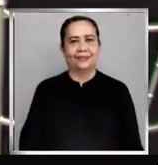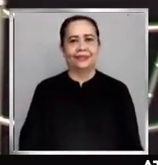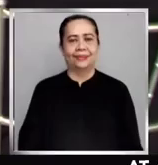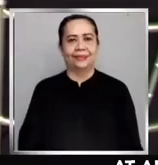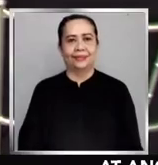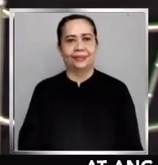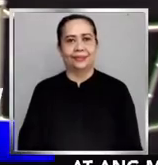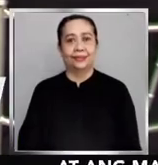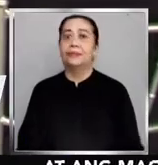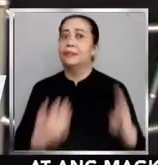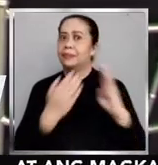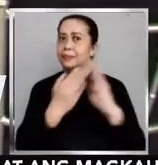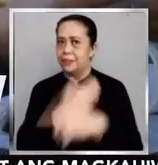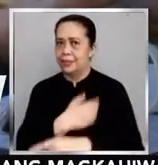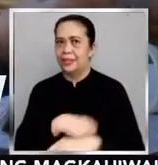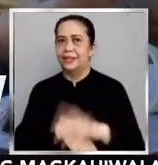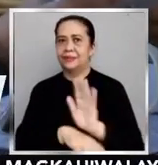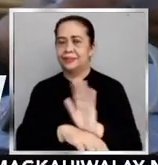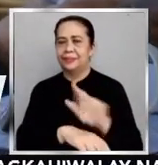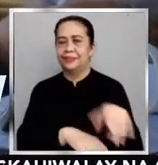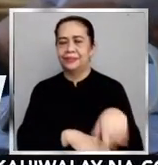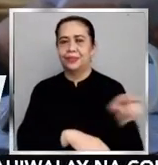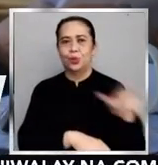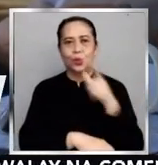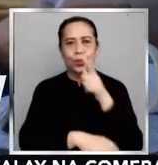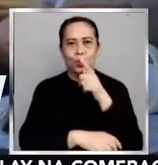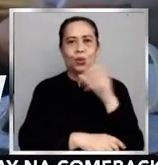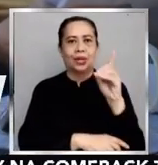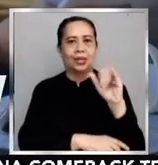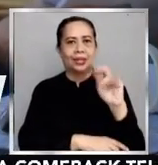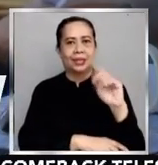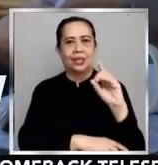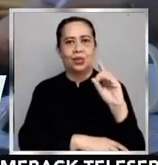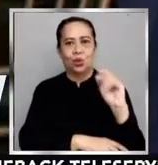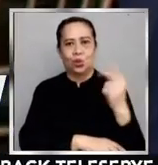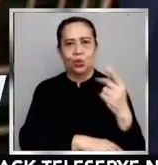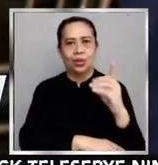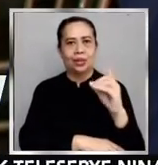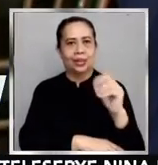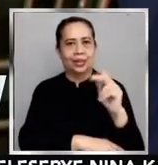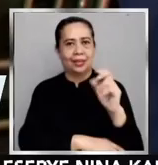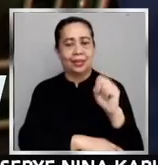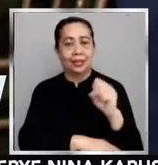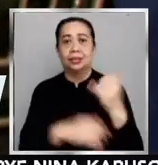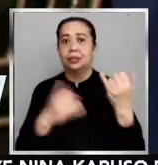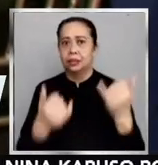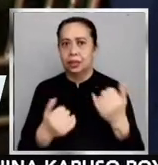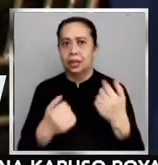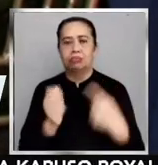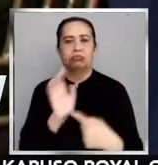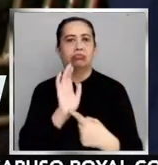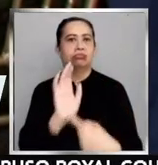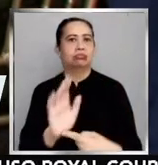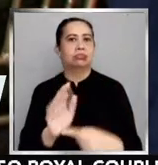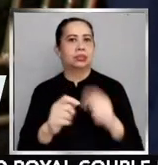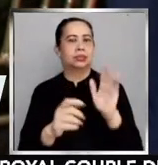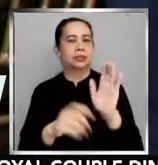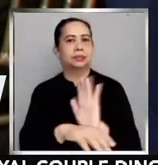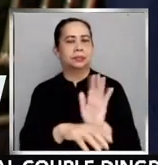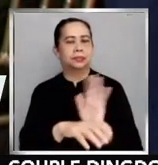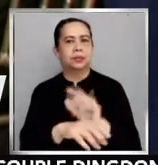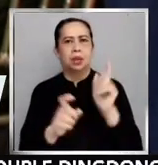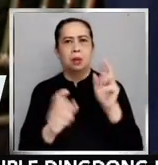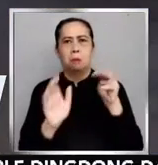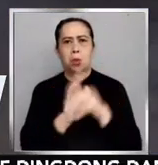Magbabalik teleserye si Kapuso primetime King Ding Dong Dantes. At this time, bibida si Ding Dong sa isang murder mystery drama